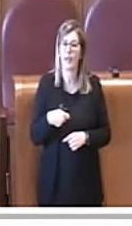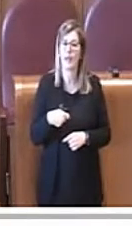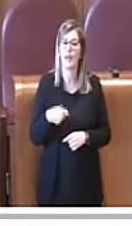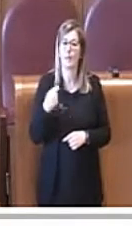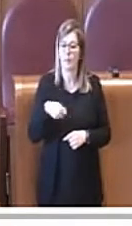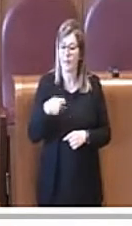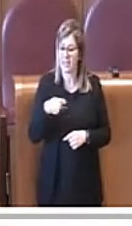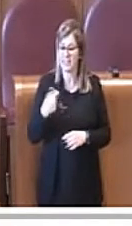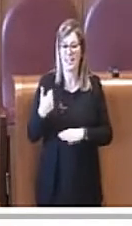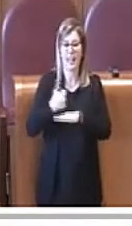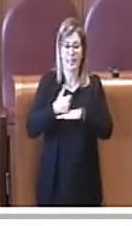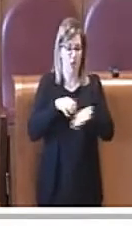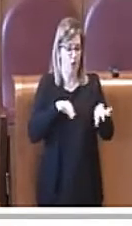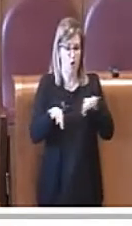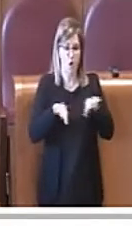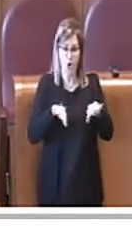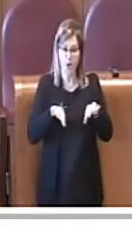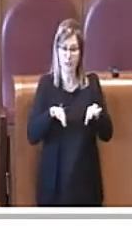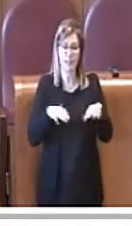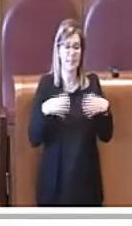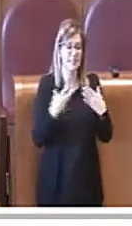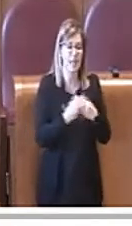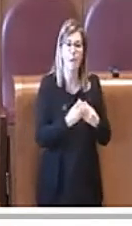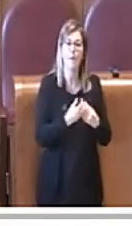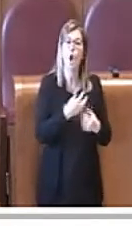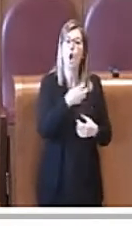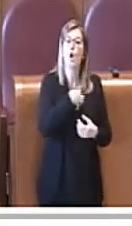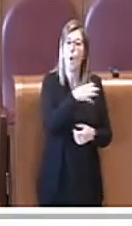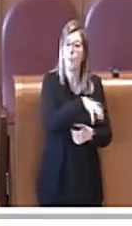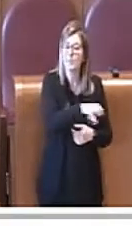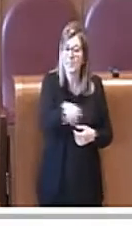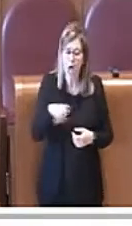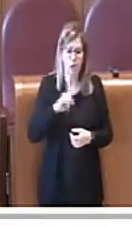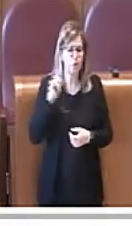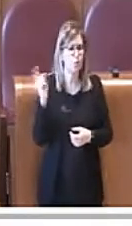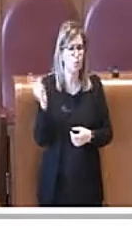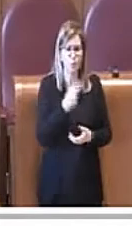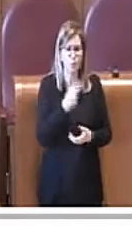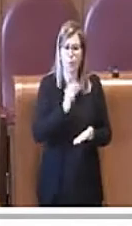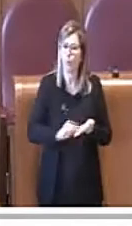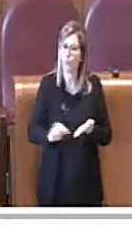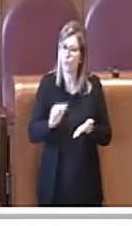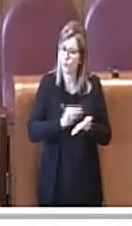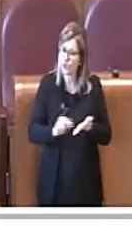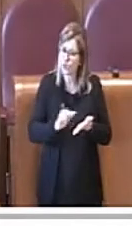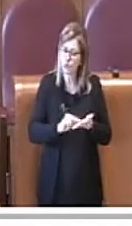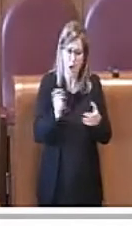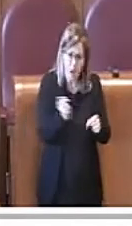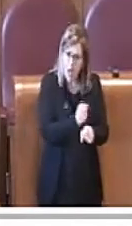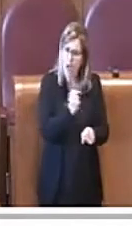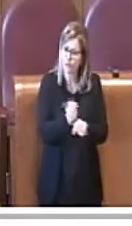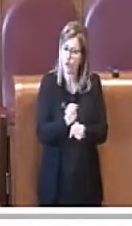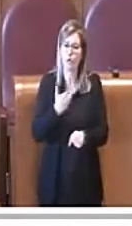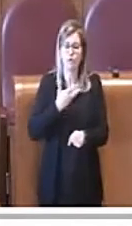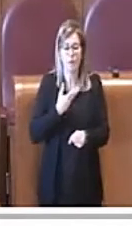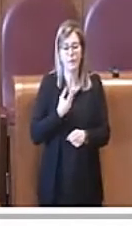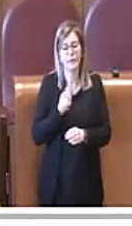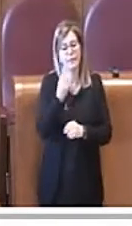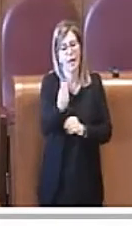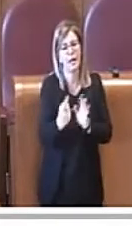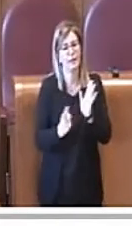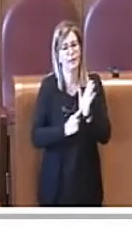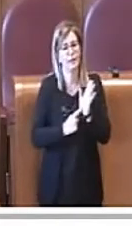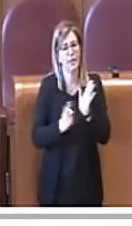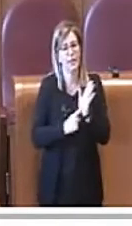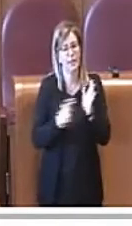di coordinarla, di tutti i commissari e di tutti gli uffici che lavorano per garantire diritti che i